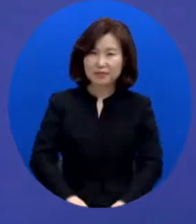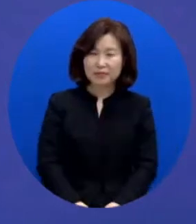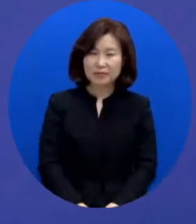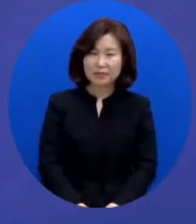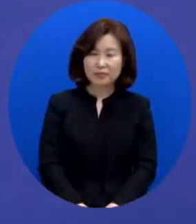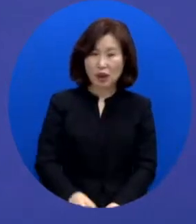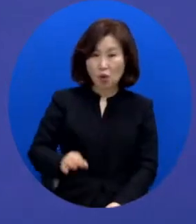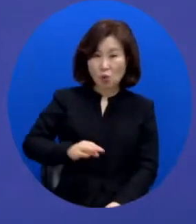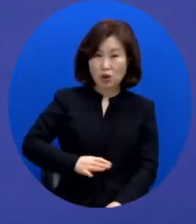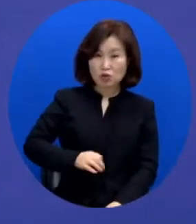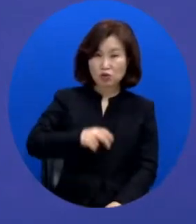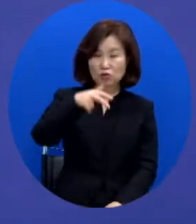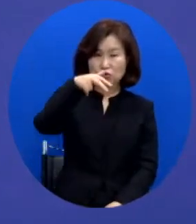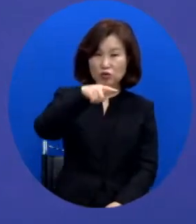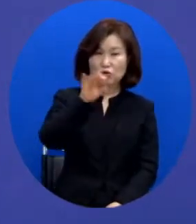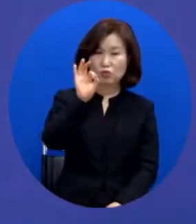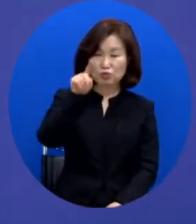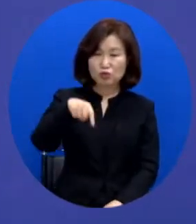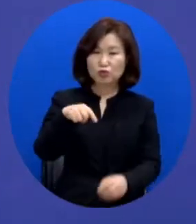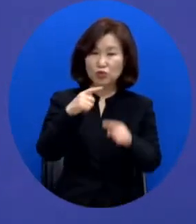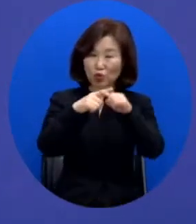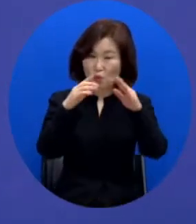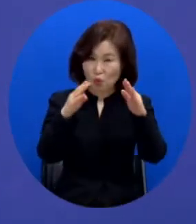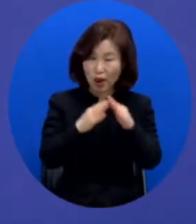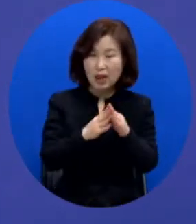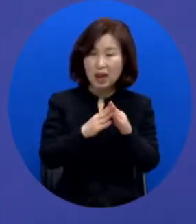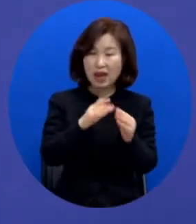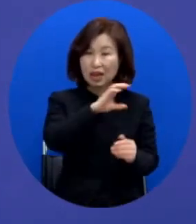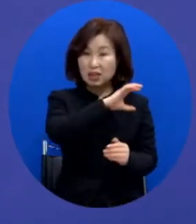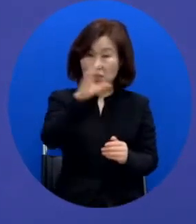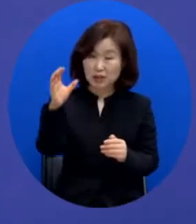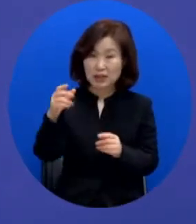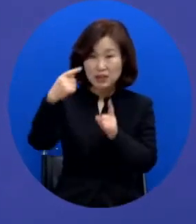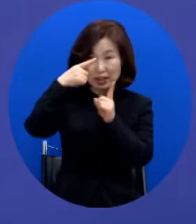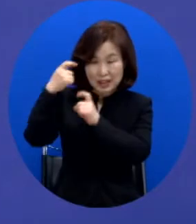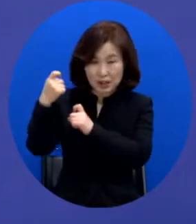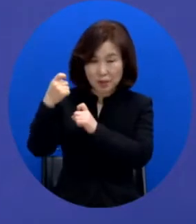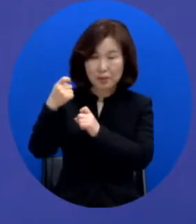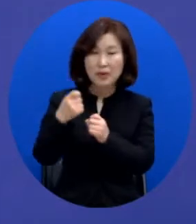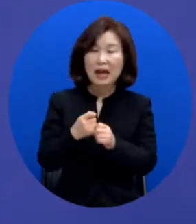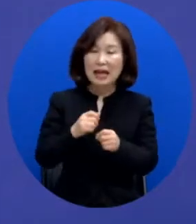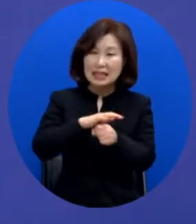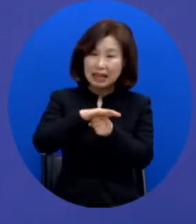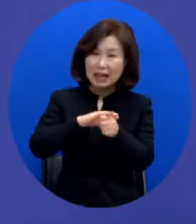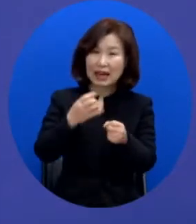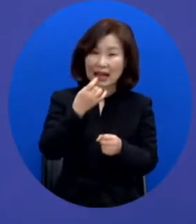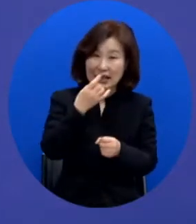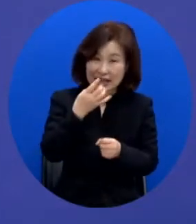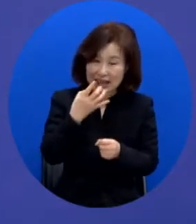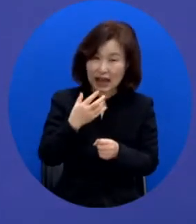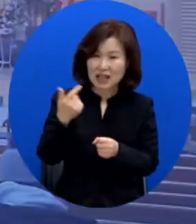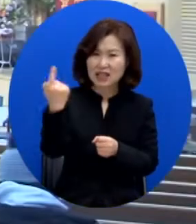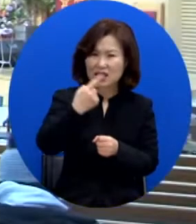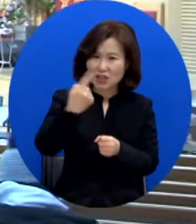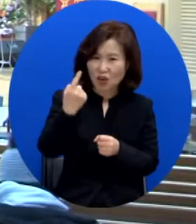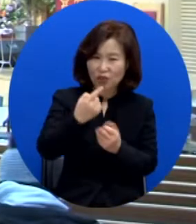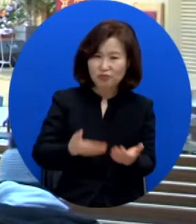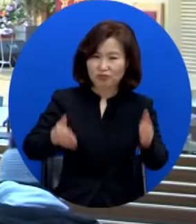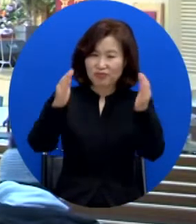원주중부교회 배가 2020년 성탄절 기념 사랑의 쌀 천 포 나누기 운동 을 실시했습니다